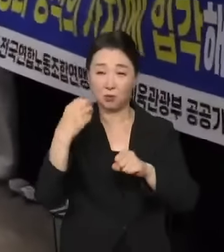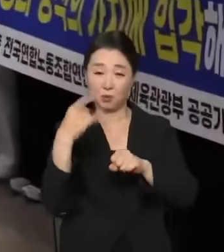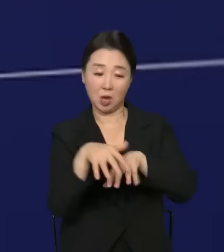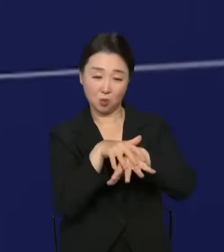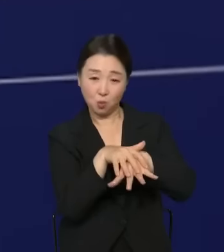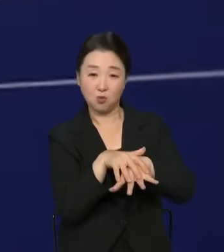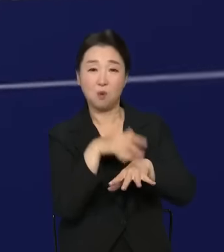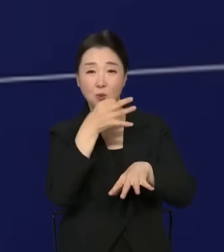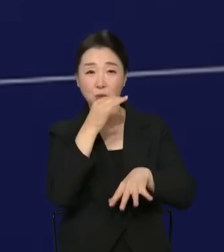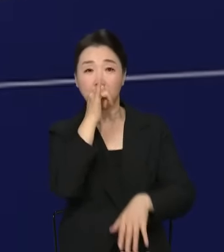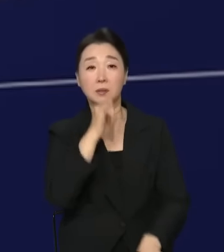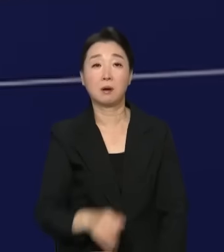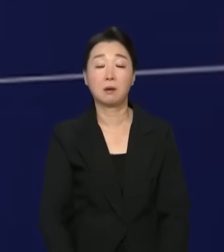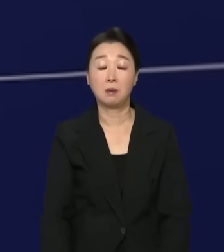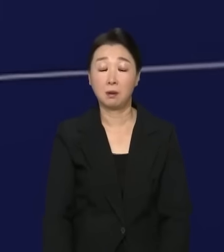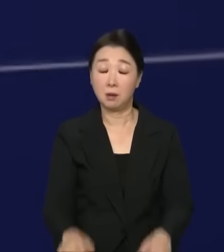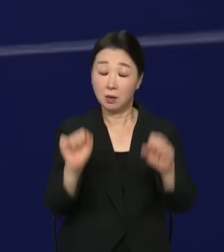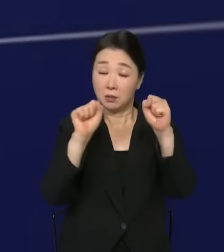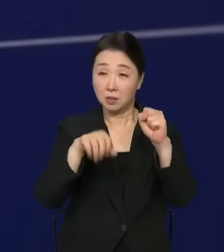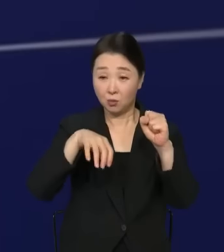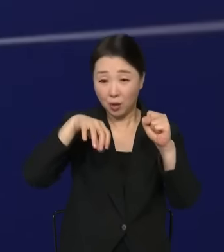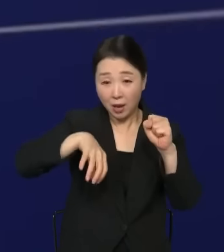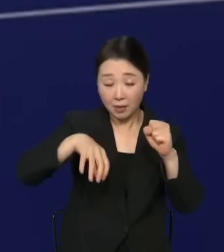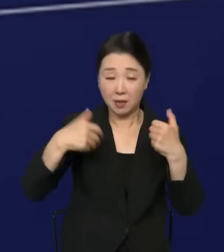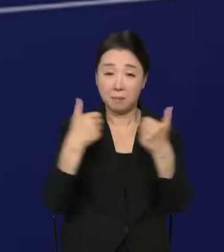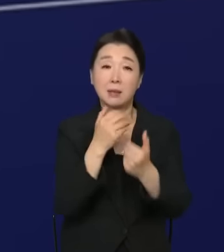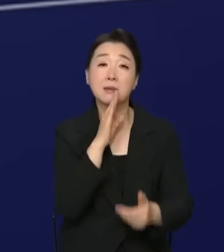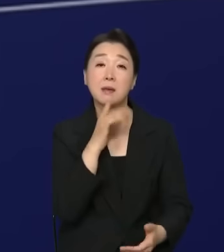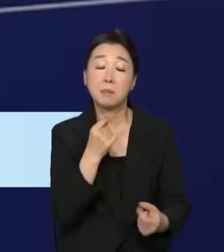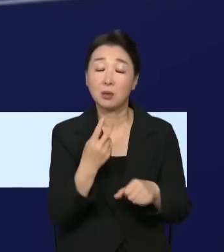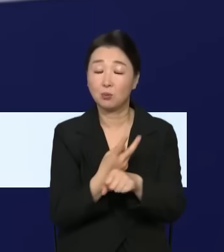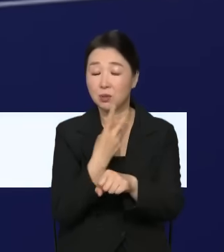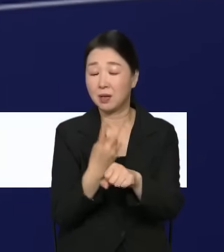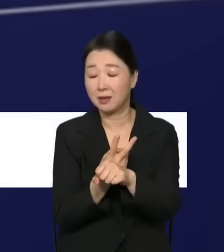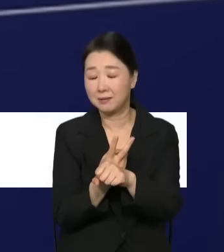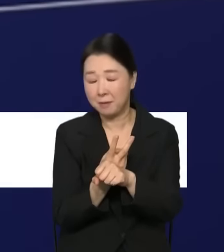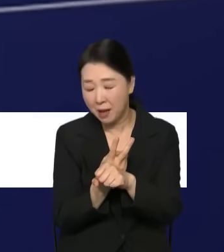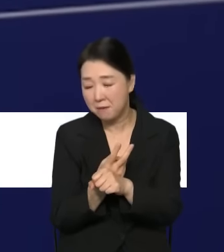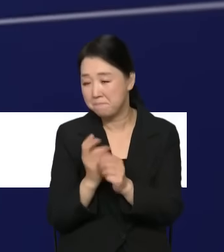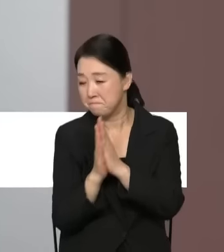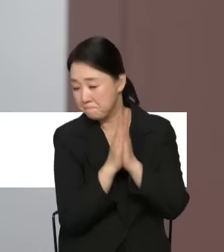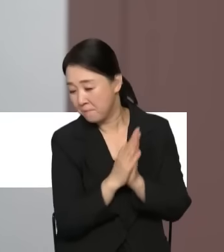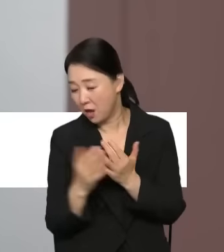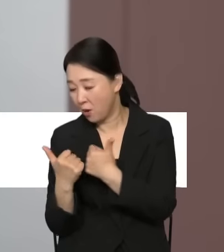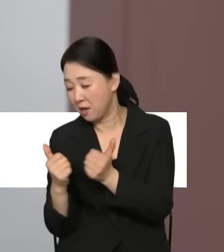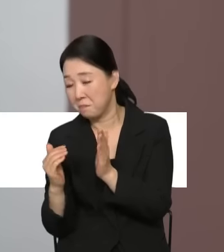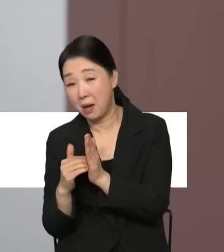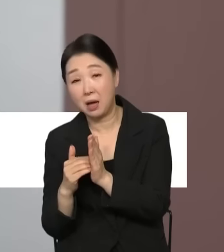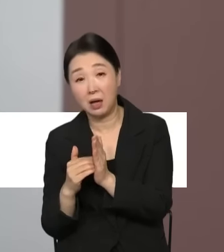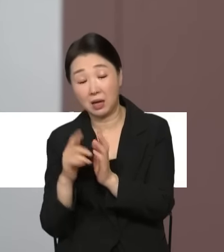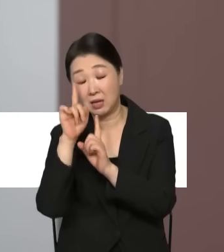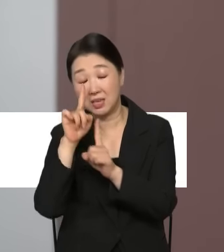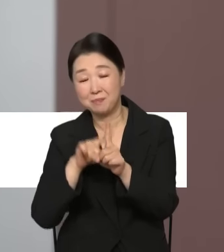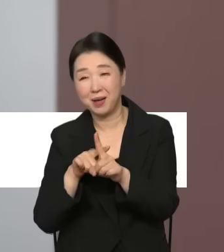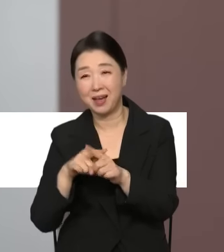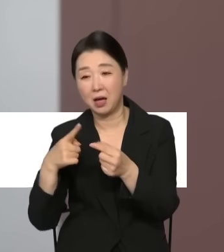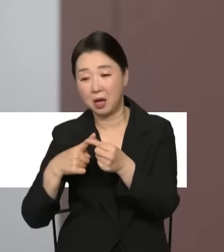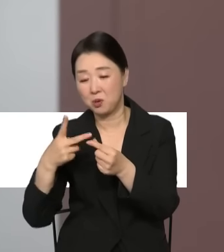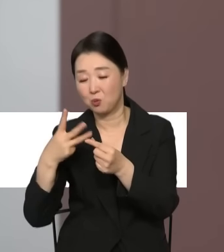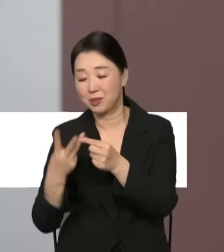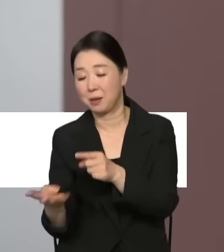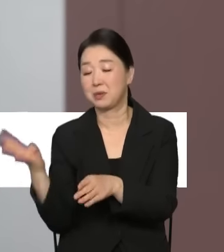퍼졌습니다. 그리고 체육회 내부의 반대 시위 속 2시간 넘게 비공개로 진행된 회의에선 이 회장의 세 번째 임기 도전